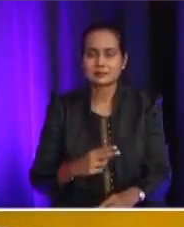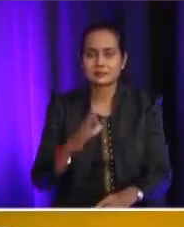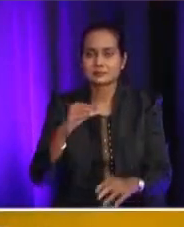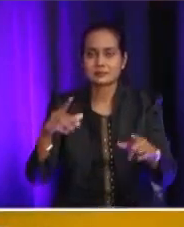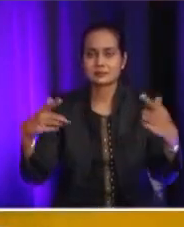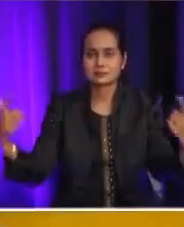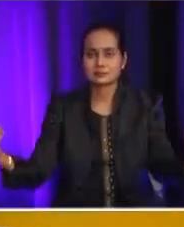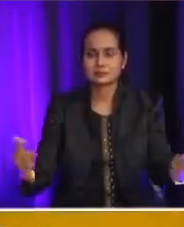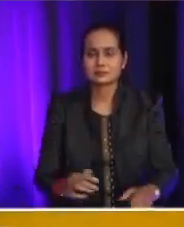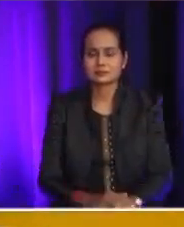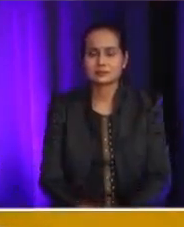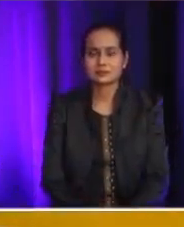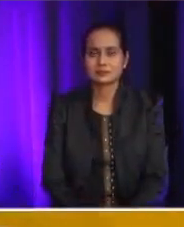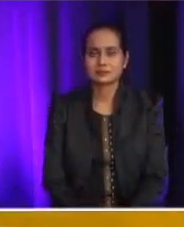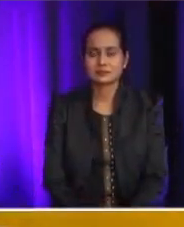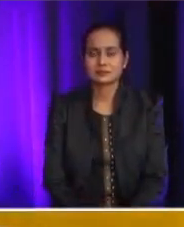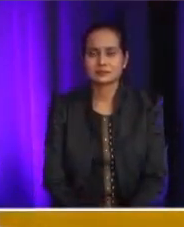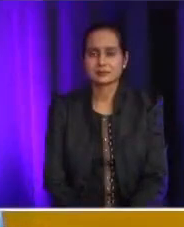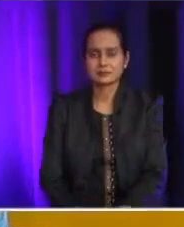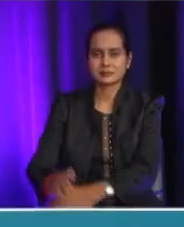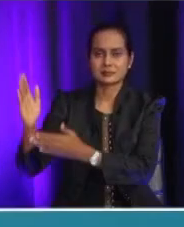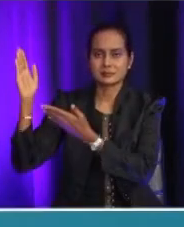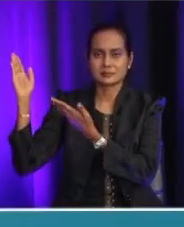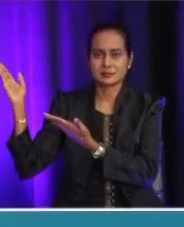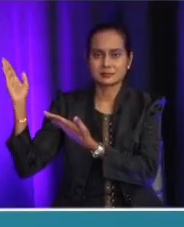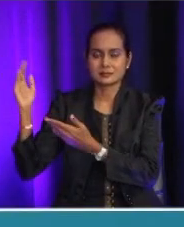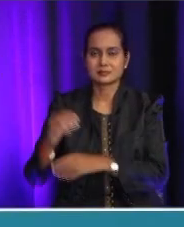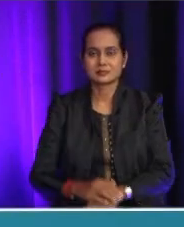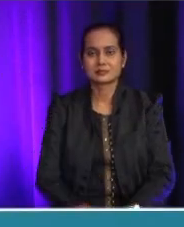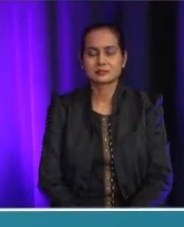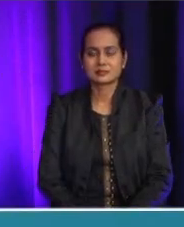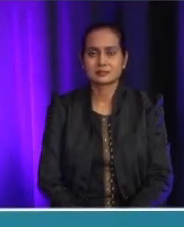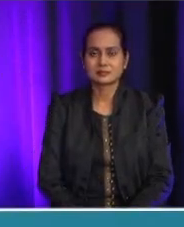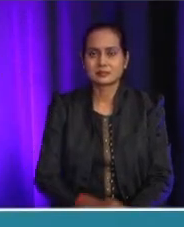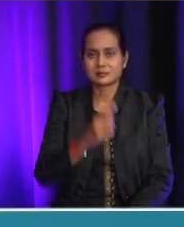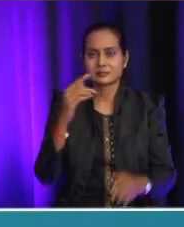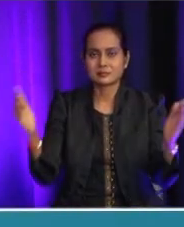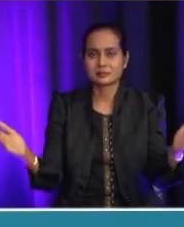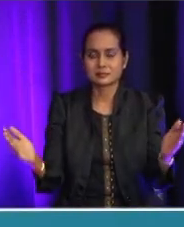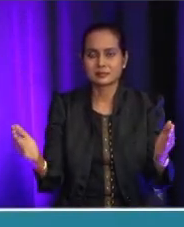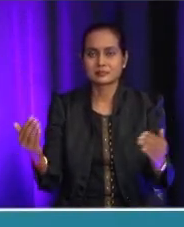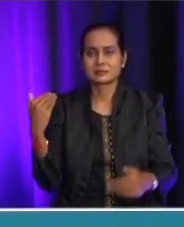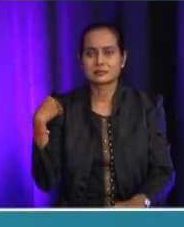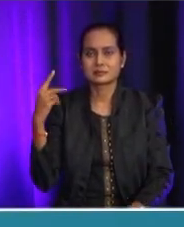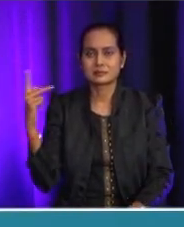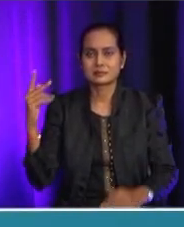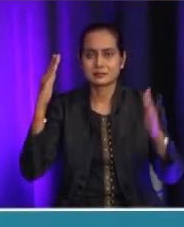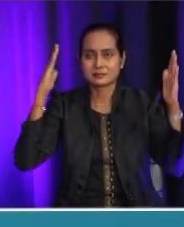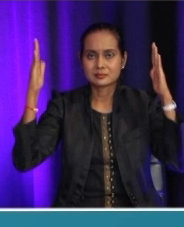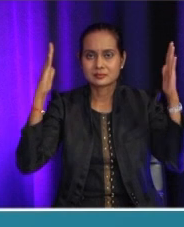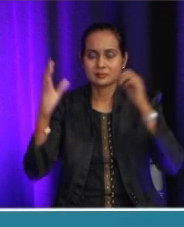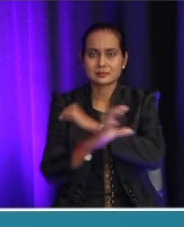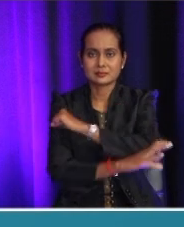Jadi inilah dia dekat membaca kebangsaan, iaitu mewujudkan ya Malaysia sebagai negara membaca dan